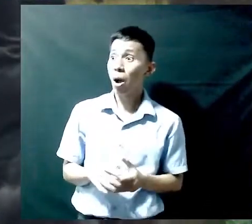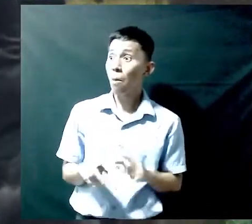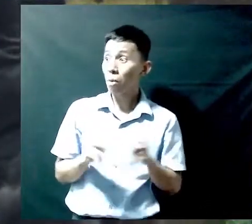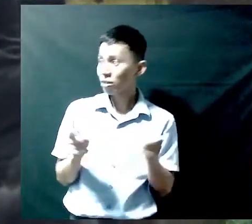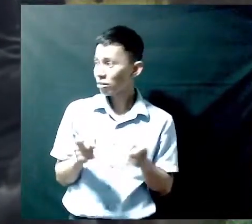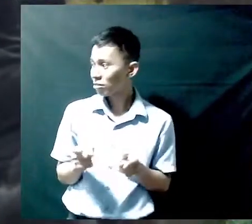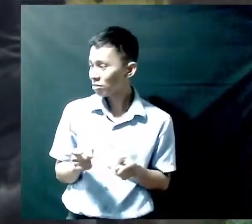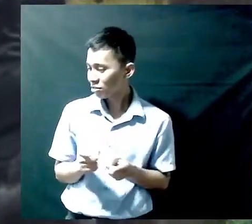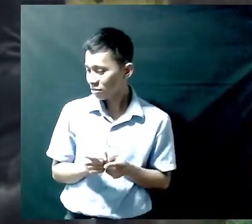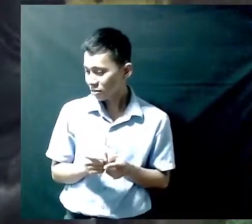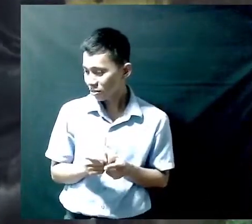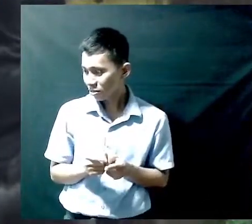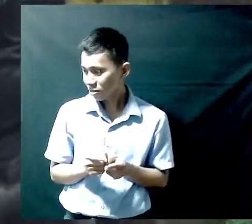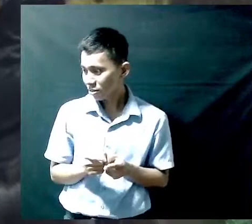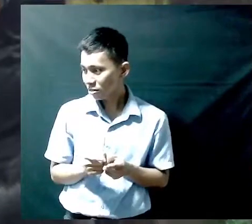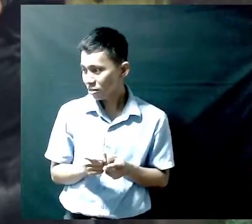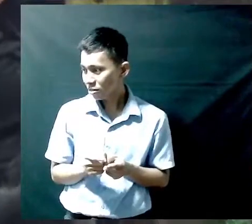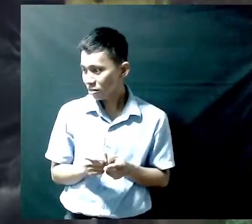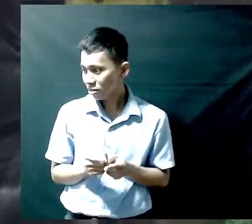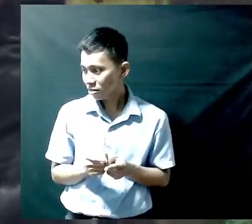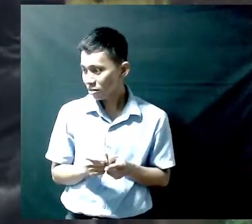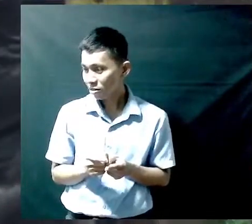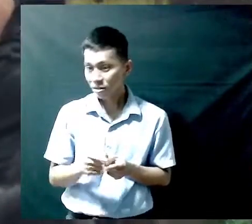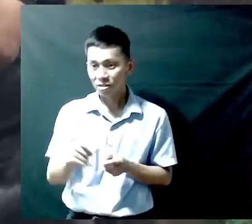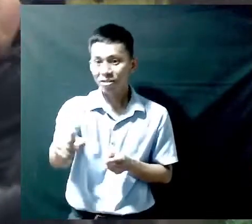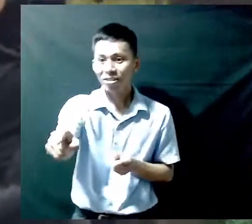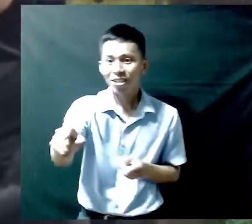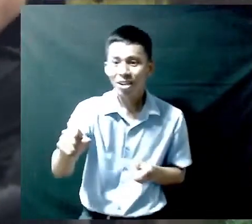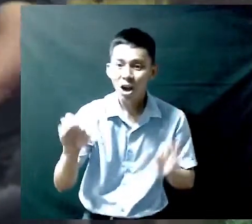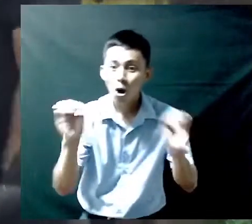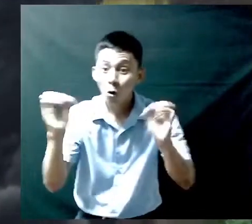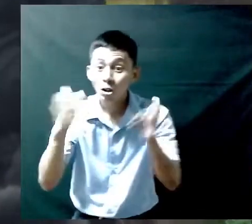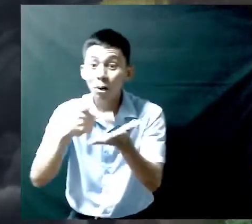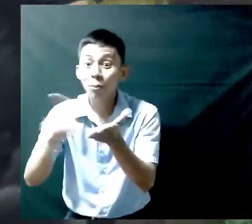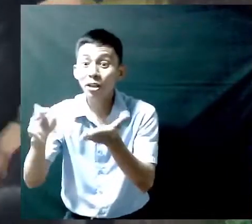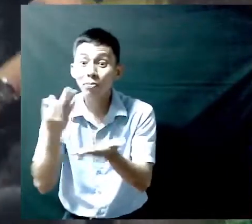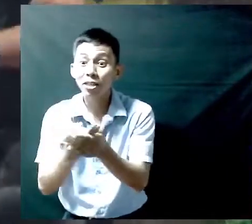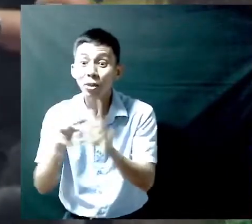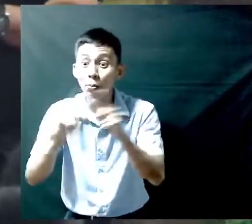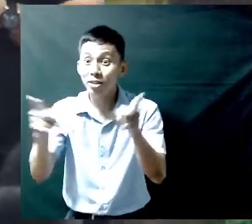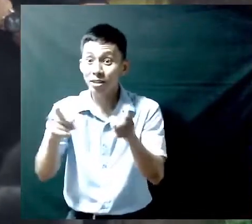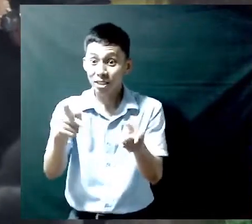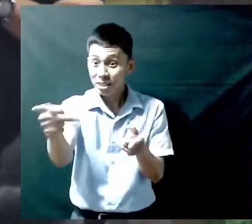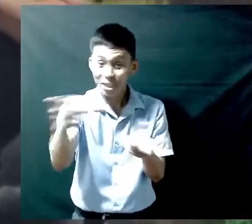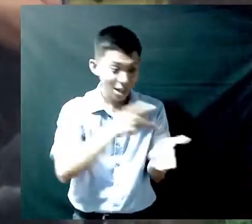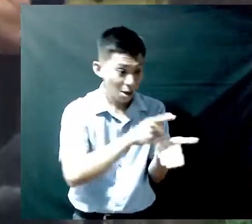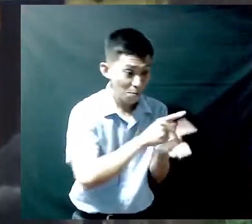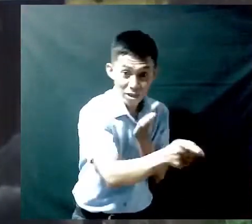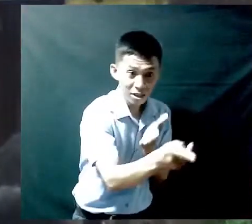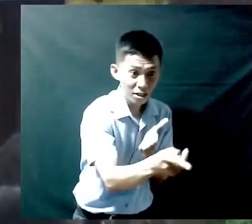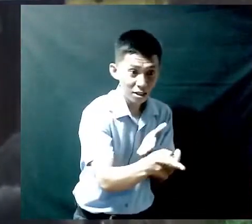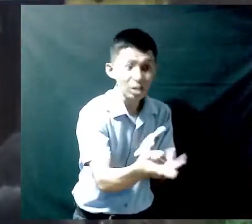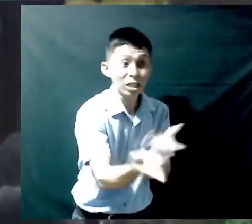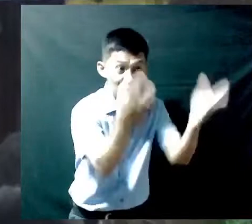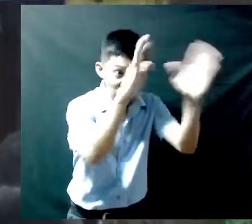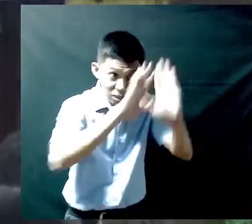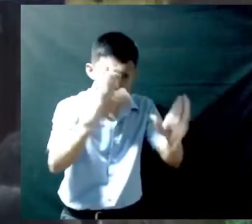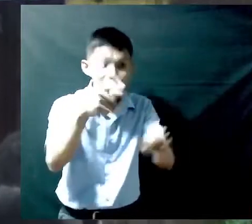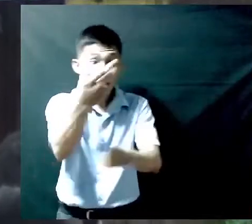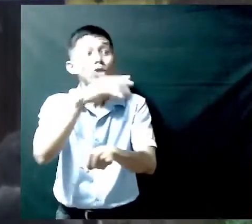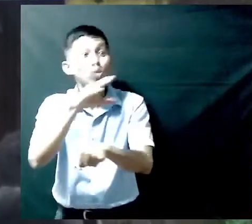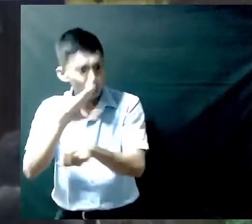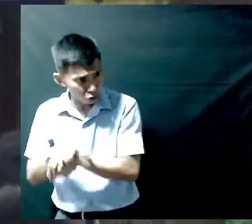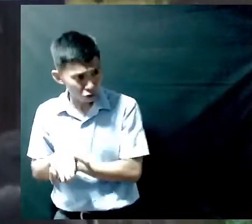sa akin, linggo, nasa church kayo. Yun ang bayad. Ayun. Kaya yung church ko nung time na yon sa Quezon